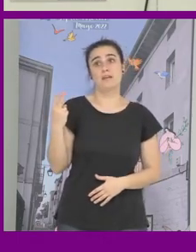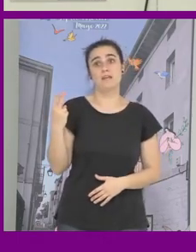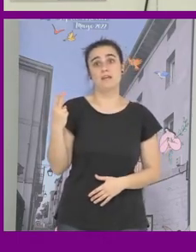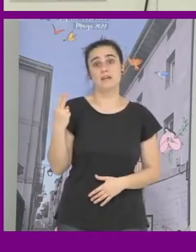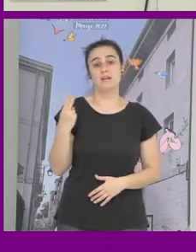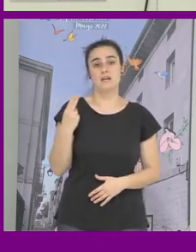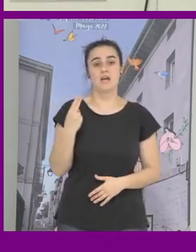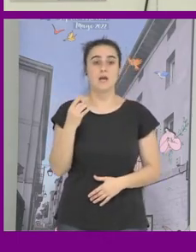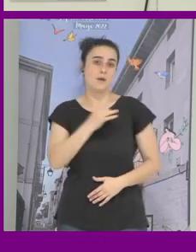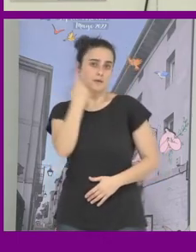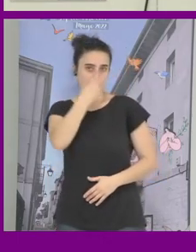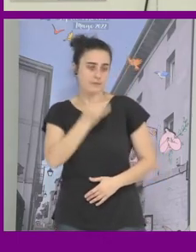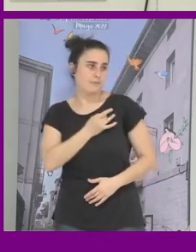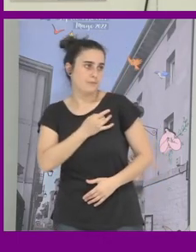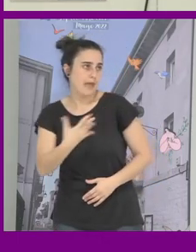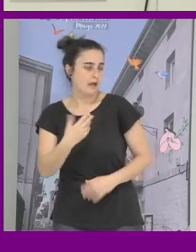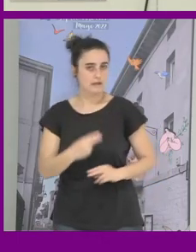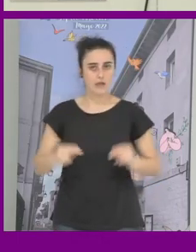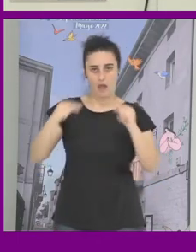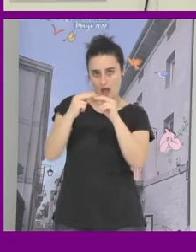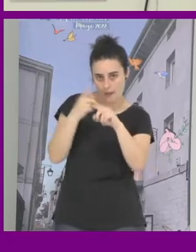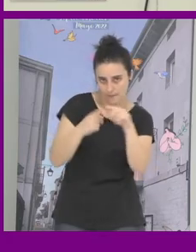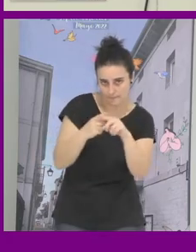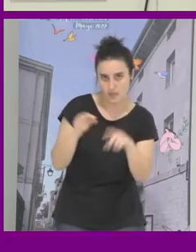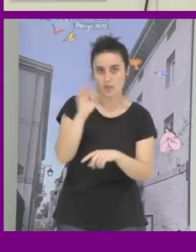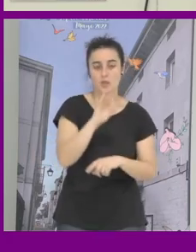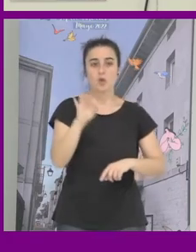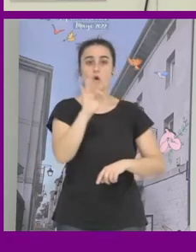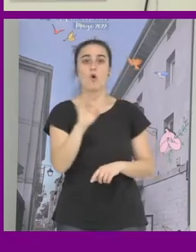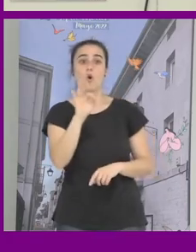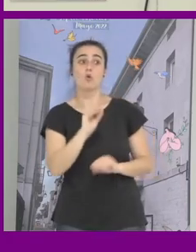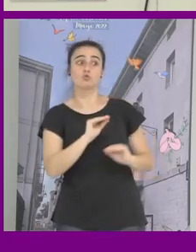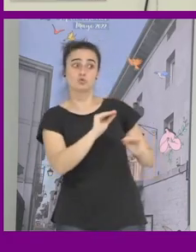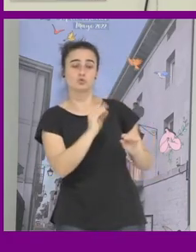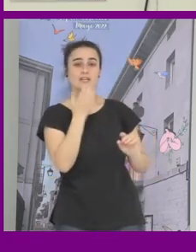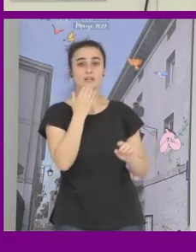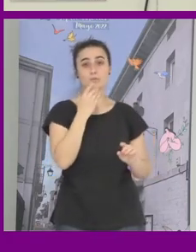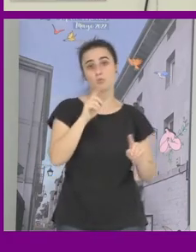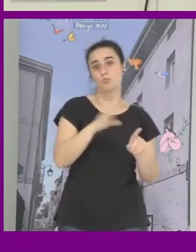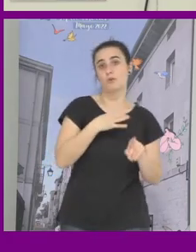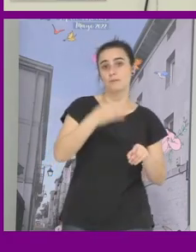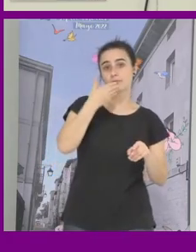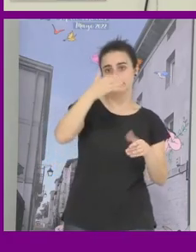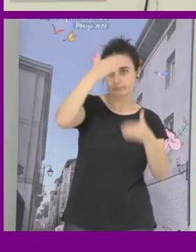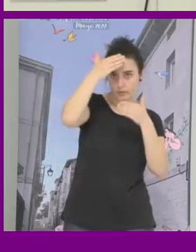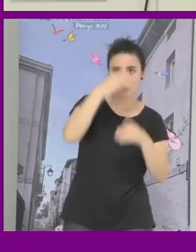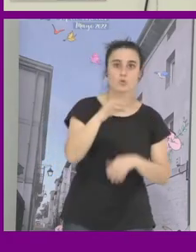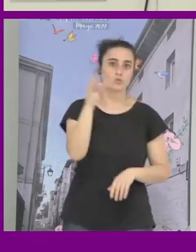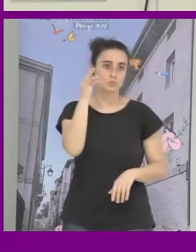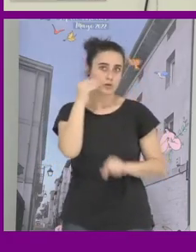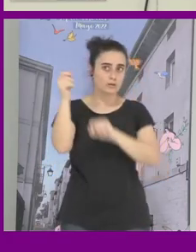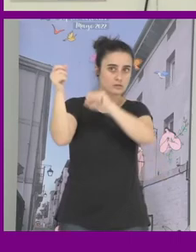monogamo, txuri, klasertainekoa, edota, larrara txokola bezala, ba, Marokoko, emakume, etorkin,